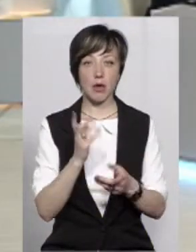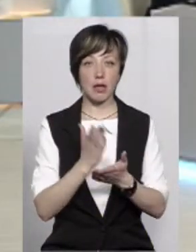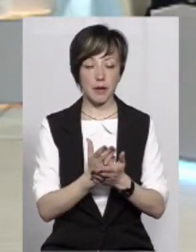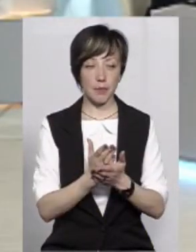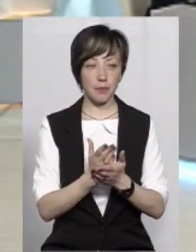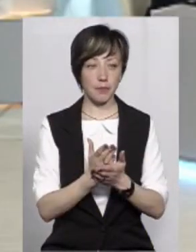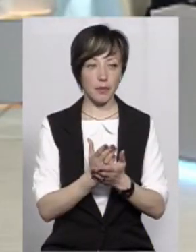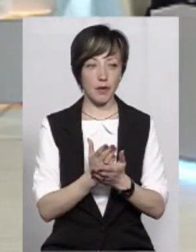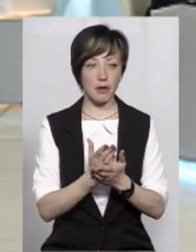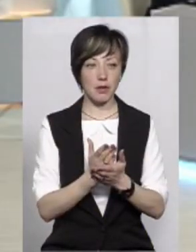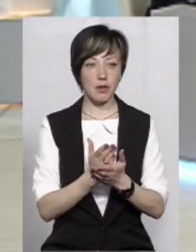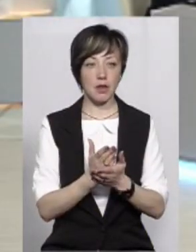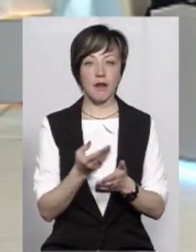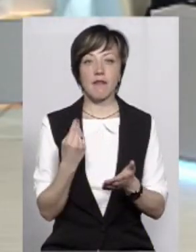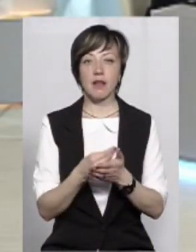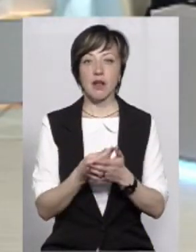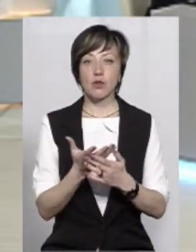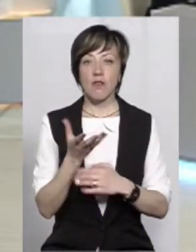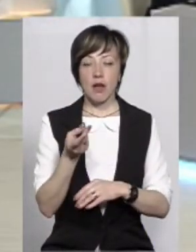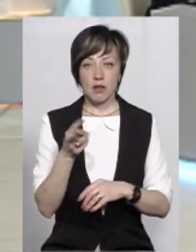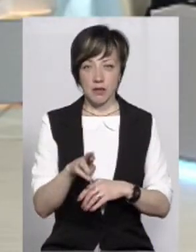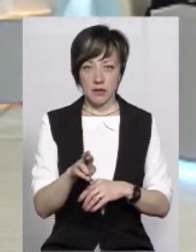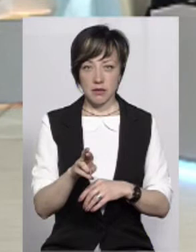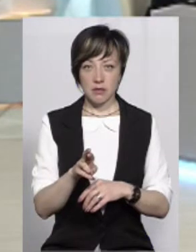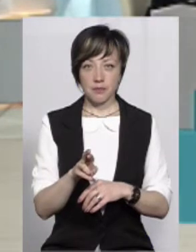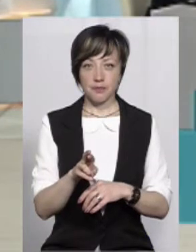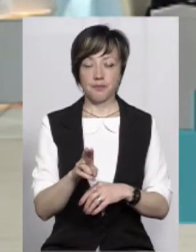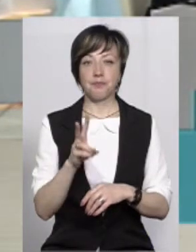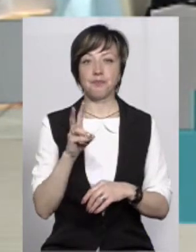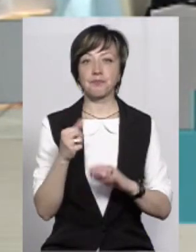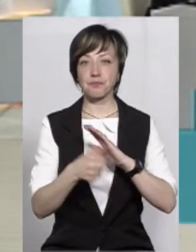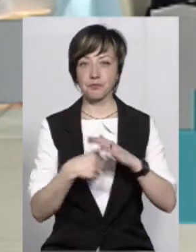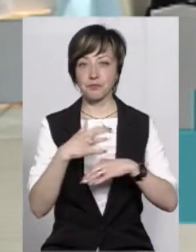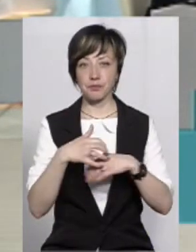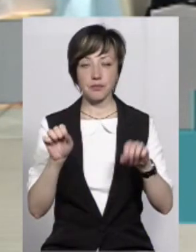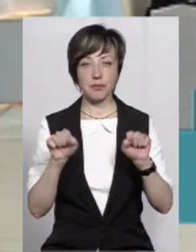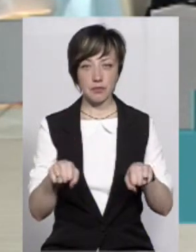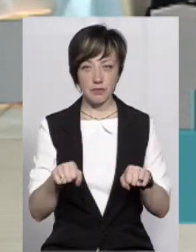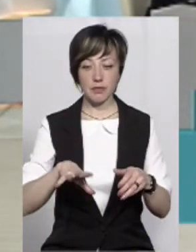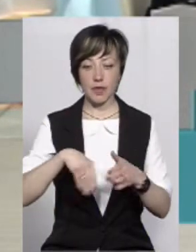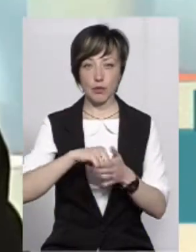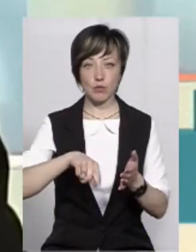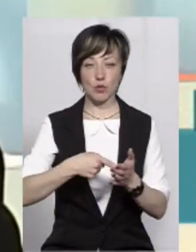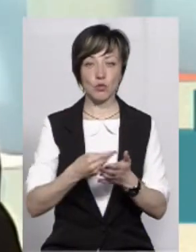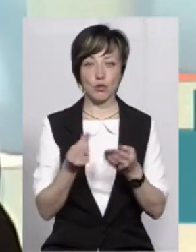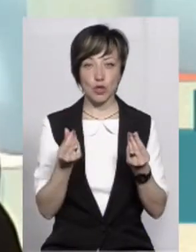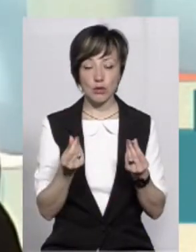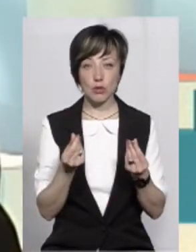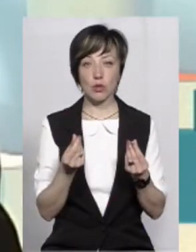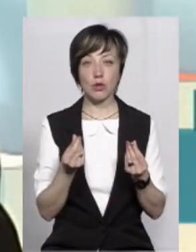є, будемо говорити так, фінансування зараз у нас на безпритульних кішок. Тобто, ми можемо за рахунок міського